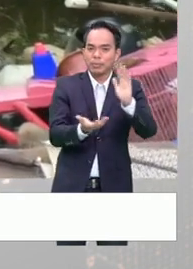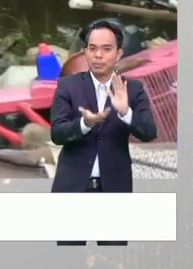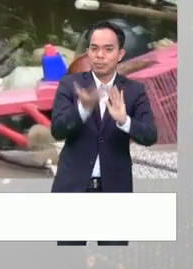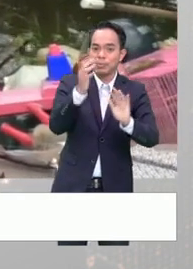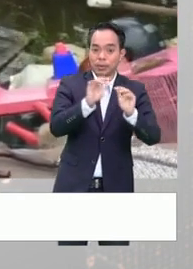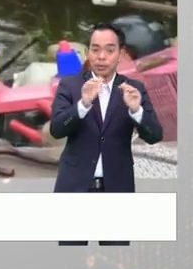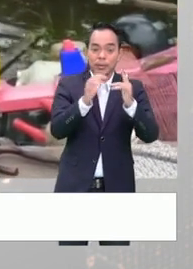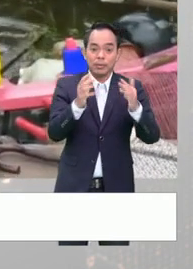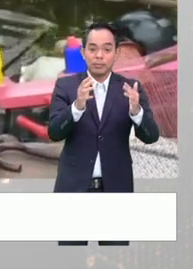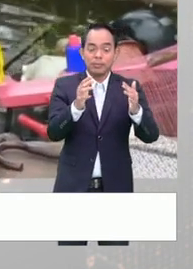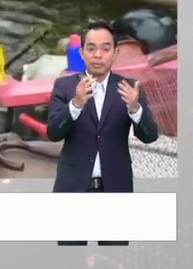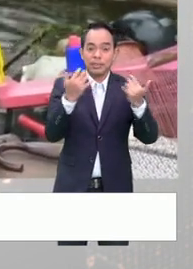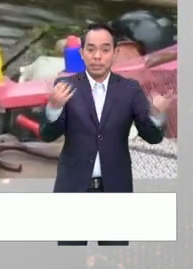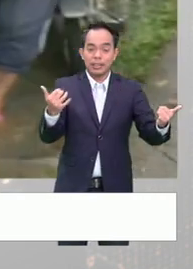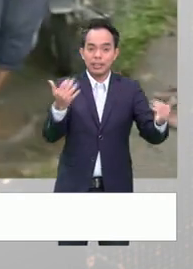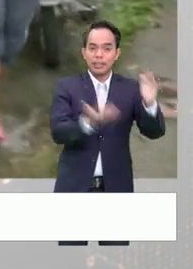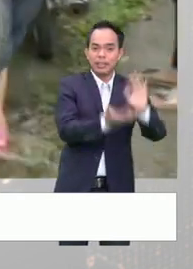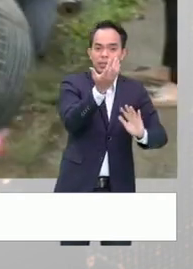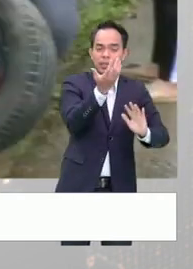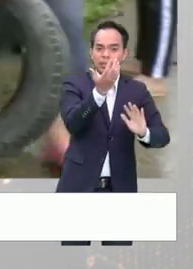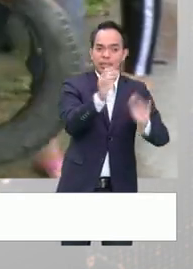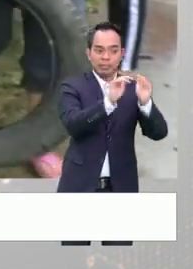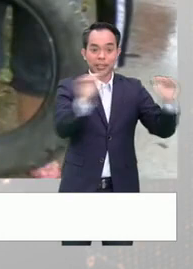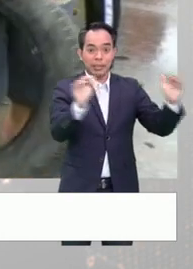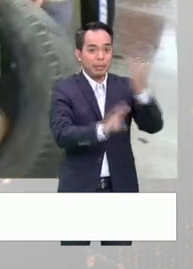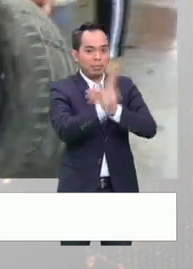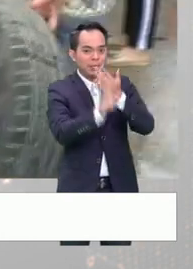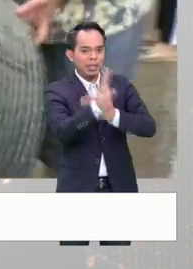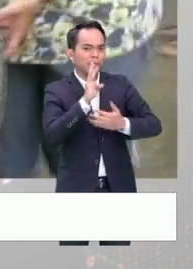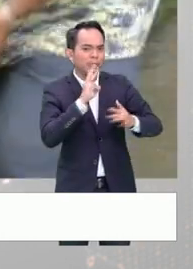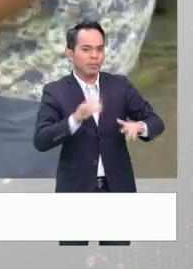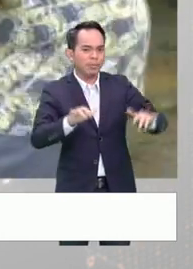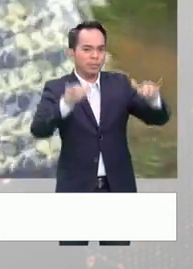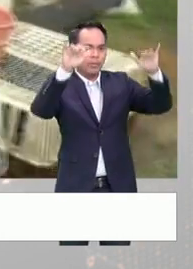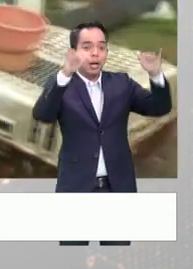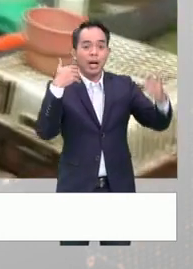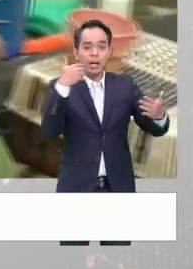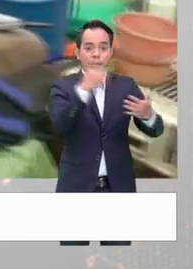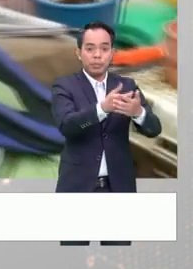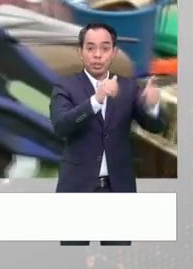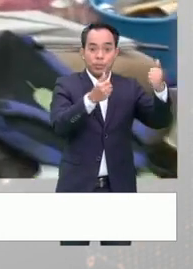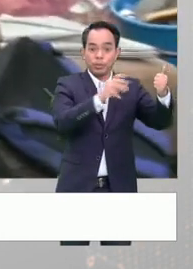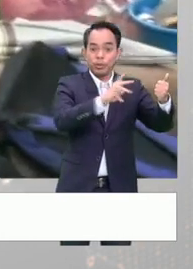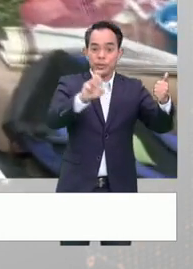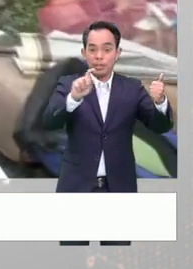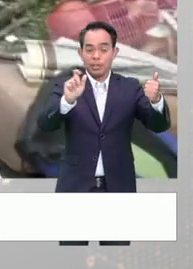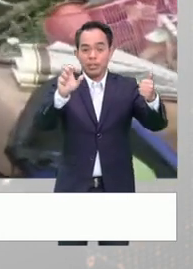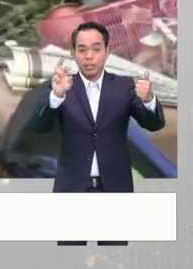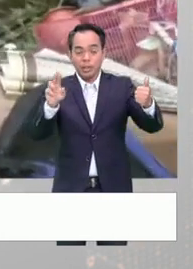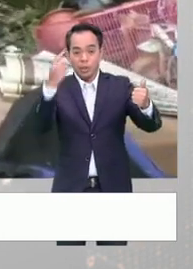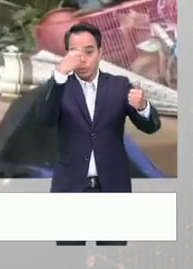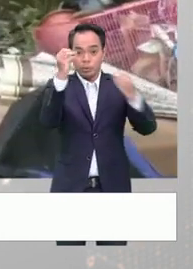Sungai golok adalah bahaya dan menghampiri 10 m dan untuk